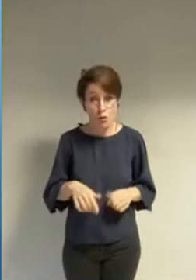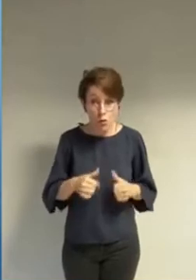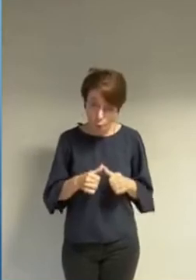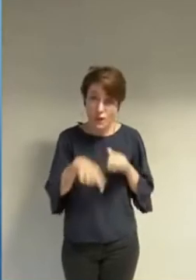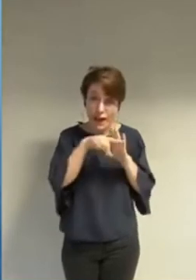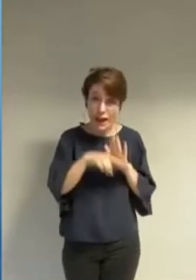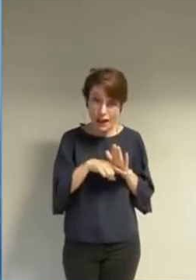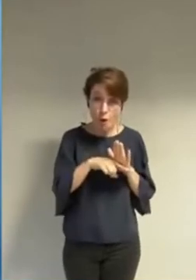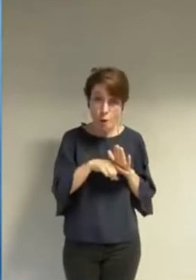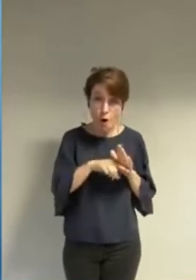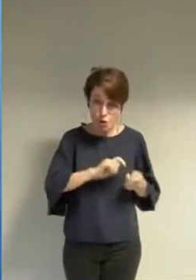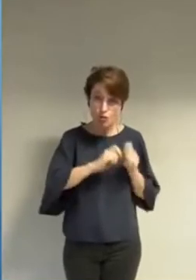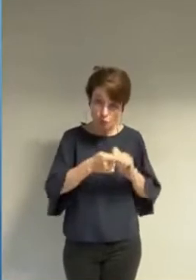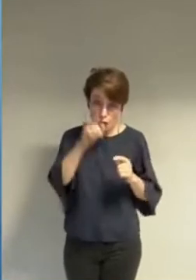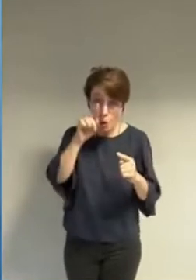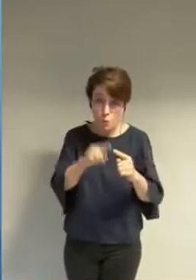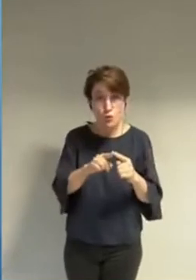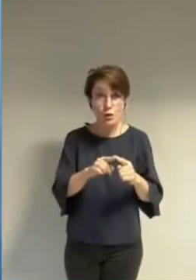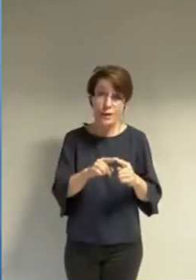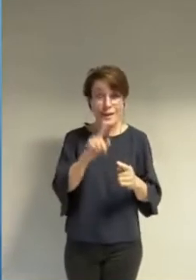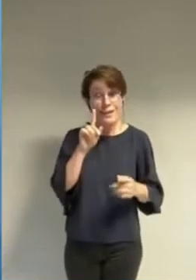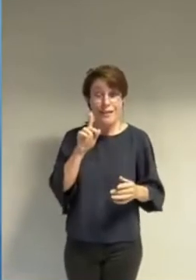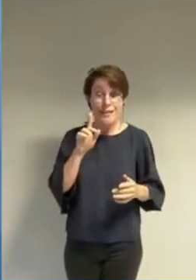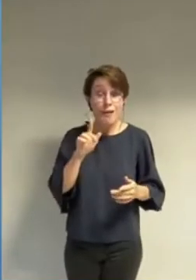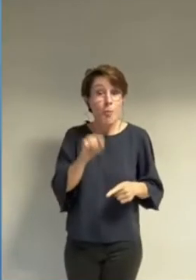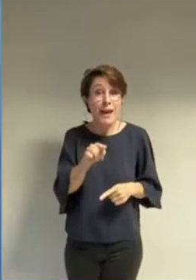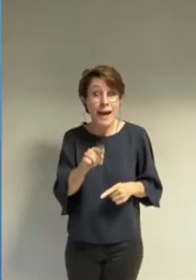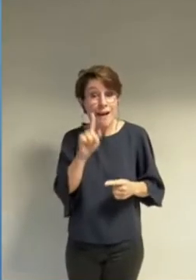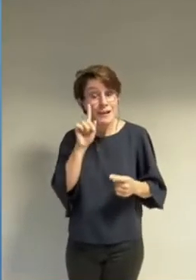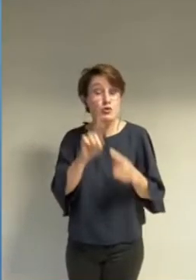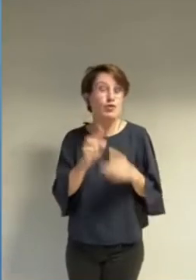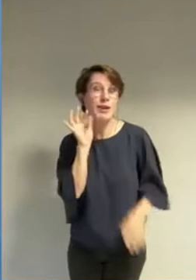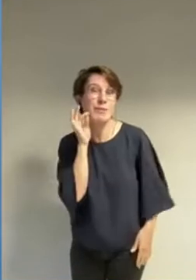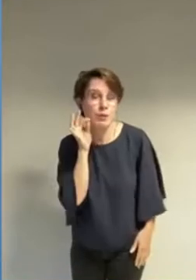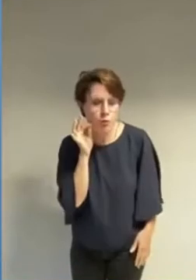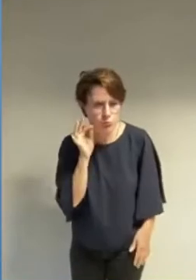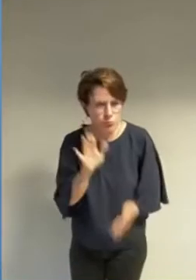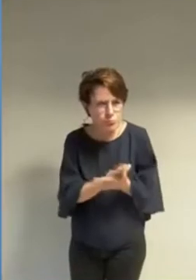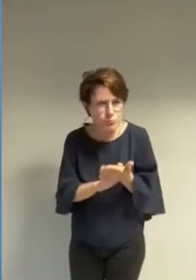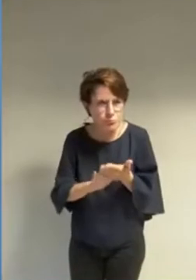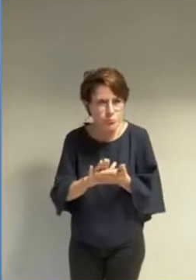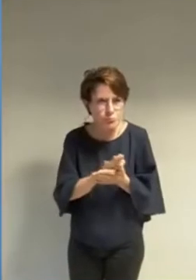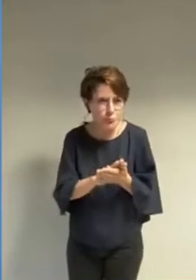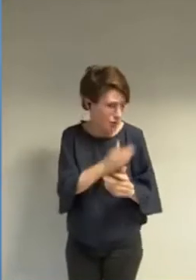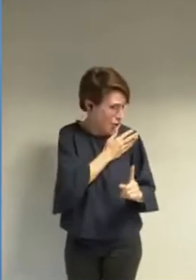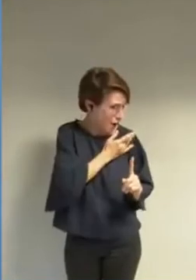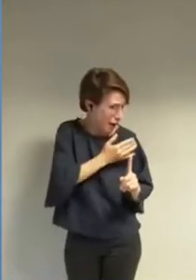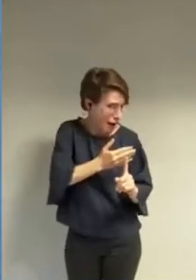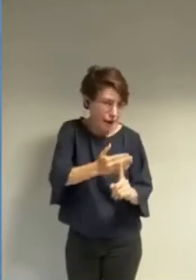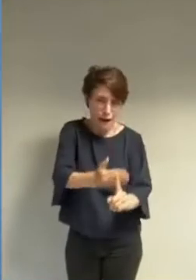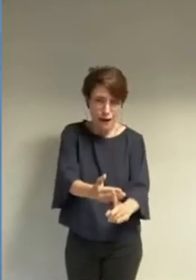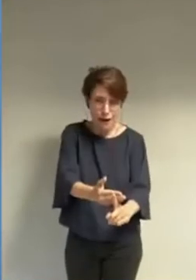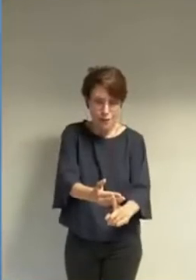un non-sujet. Excusez-moi, mais toute l'argumentation du départ à la fin paraît